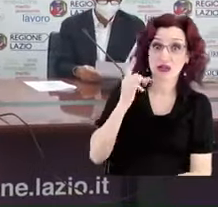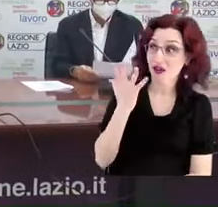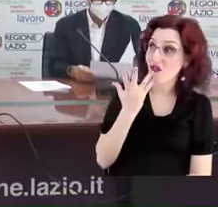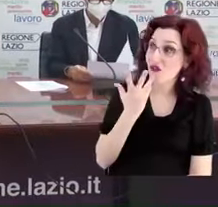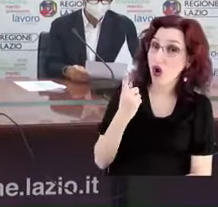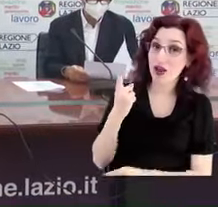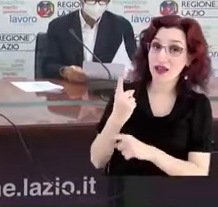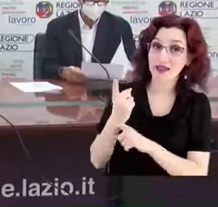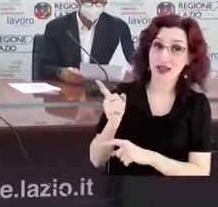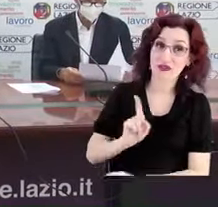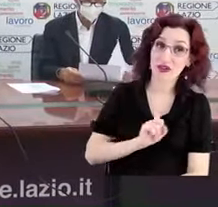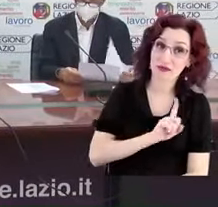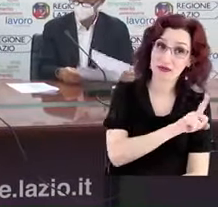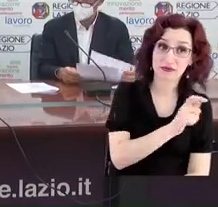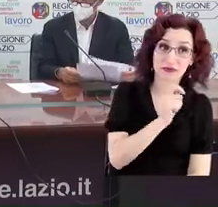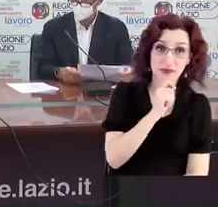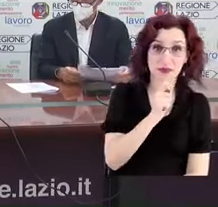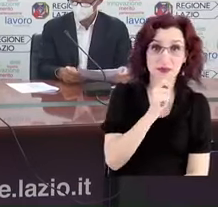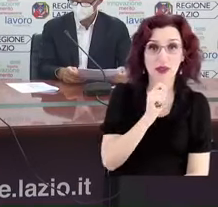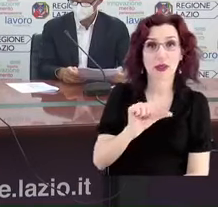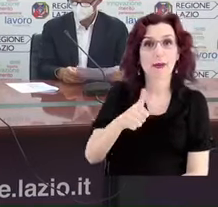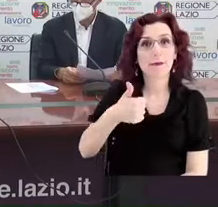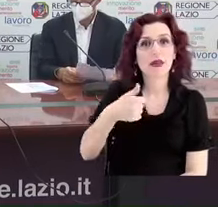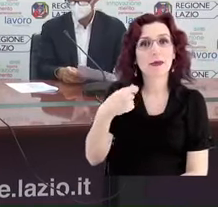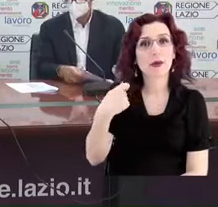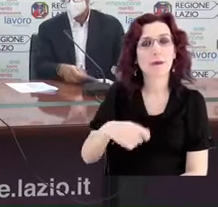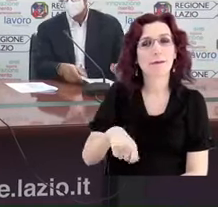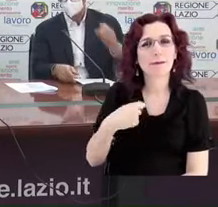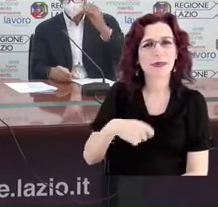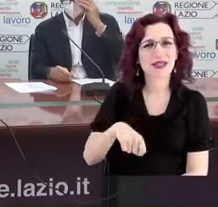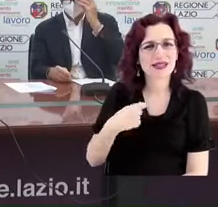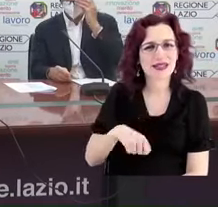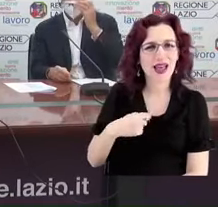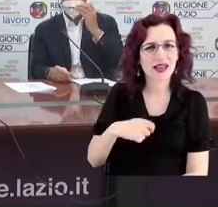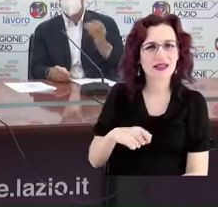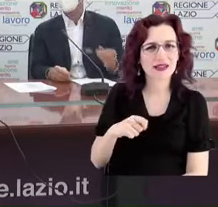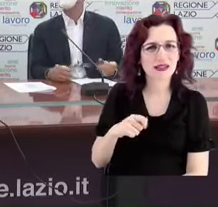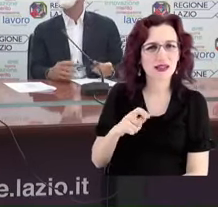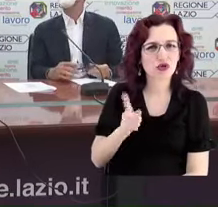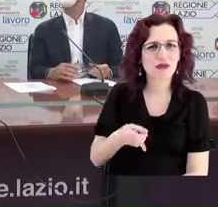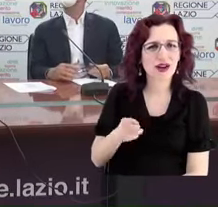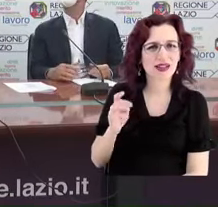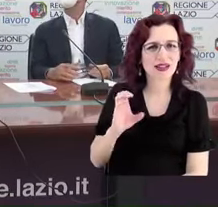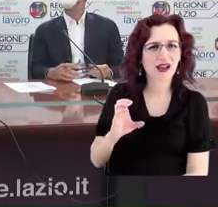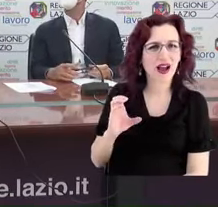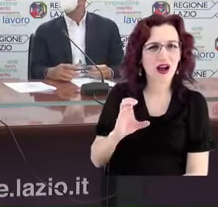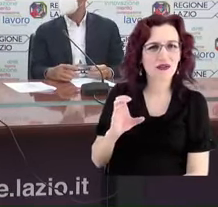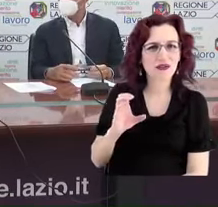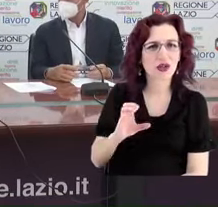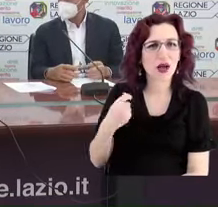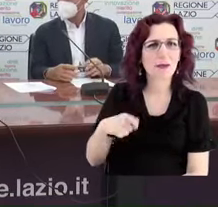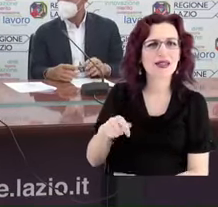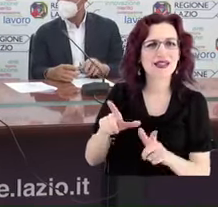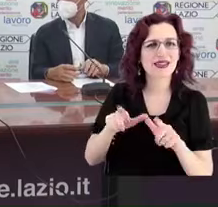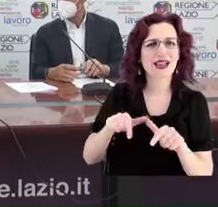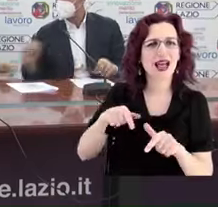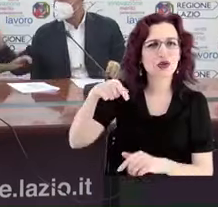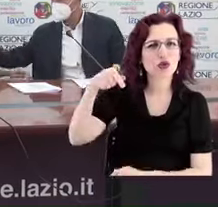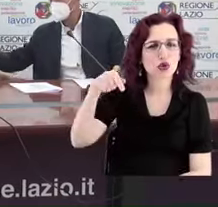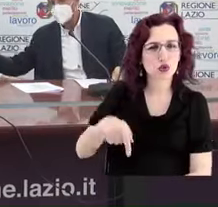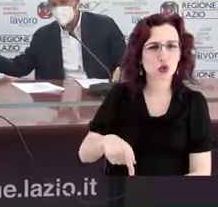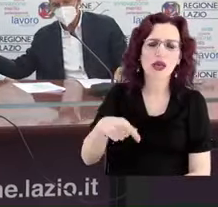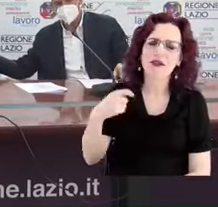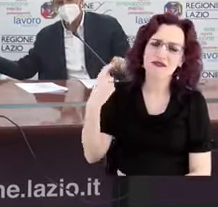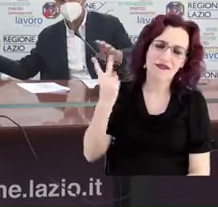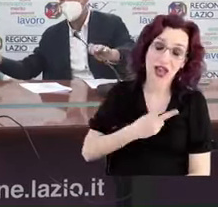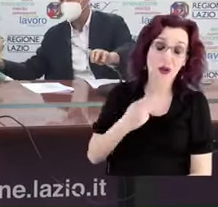il primo è il presidente giovanni acampora che il presidente di concommercio lazio sud in questo caso quindi almeno in questo è il presidente di molte cose